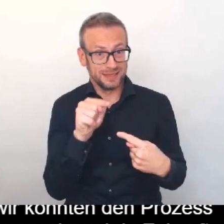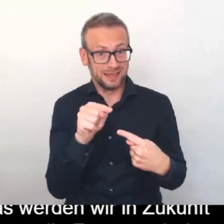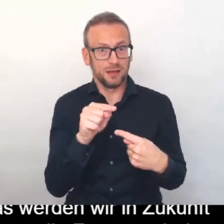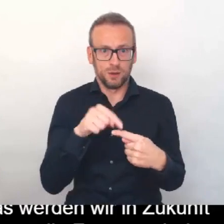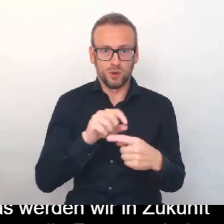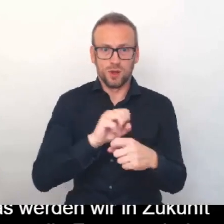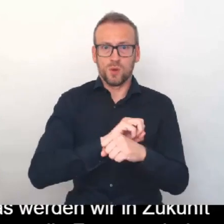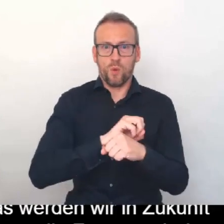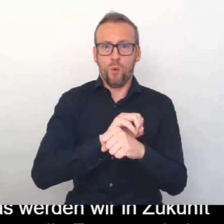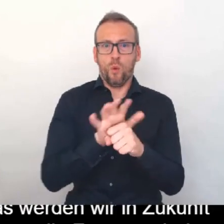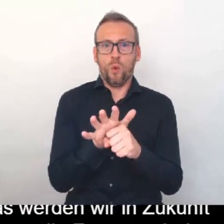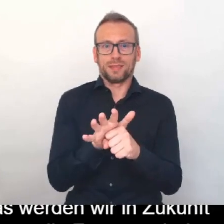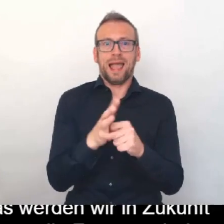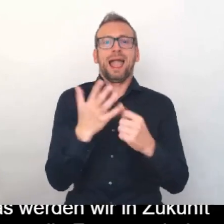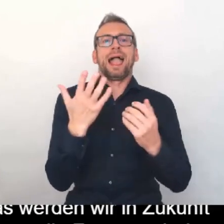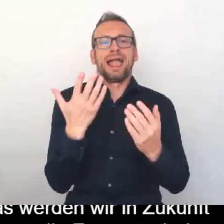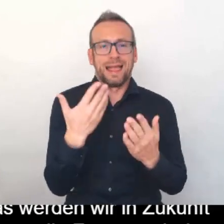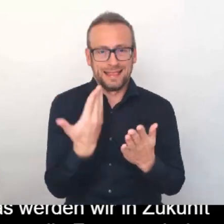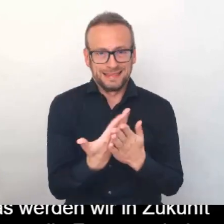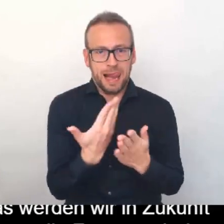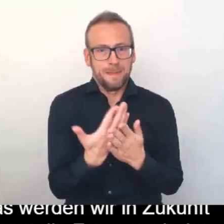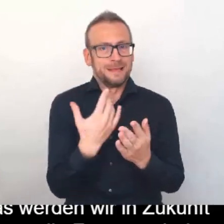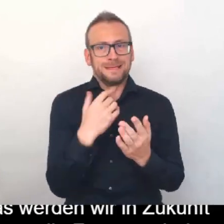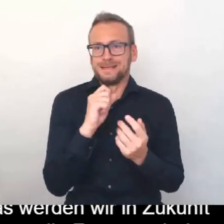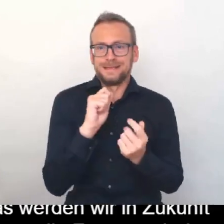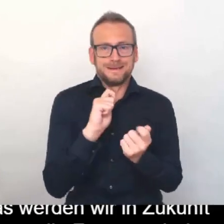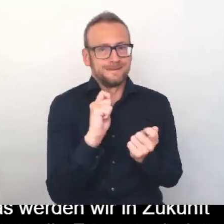dass wir in absehbarer Zeit zu einem guten Ergebnis kommen.